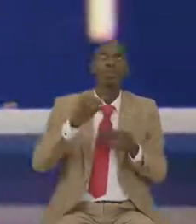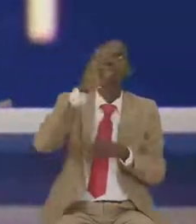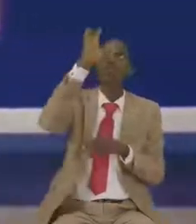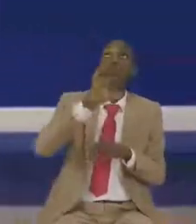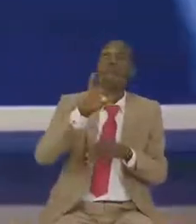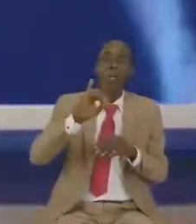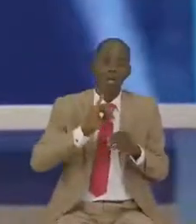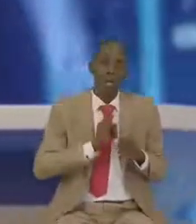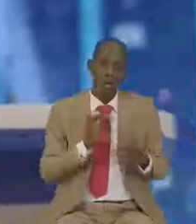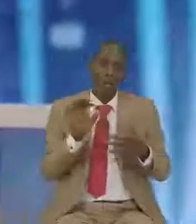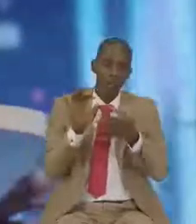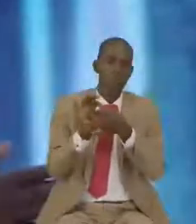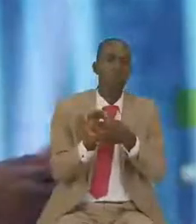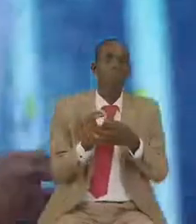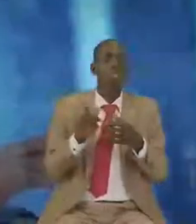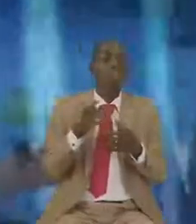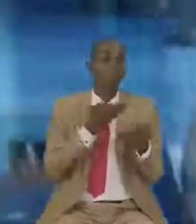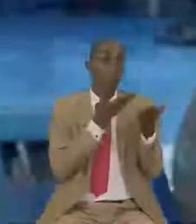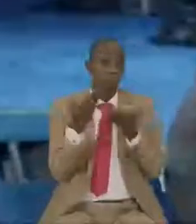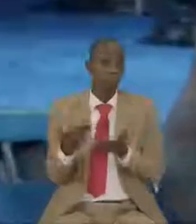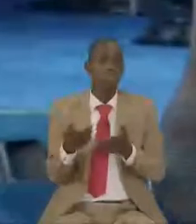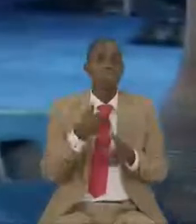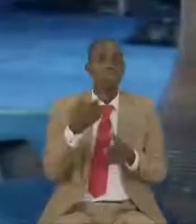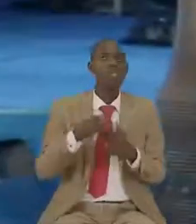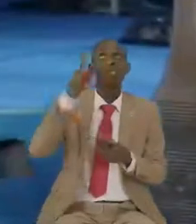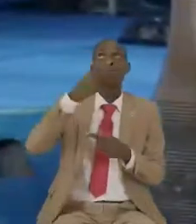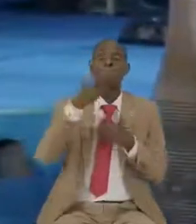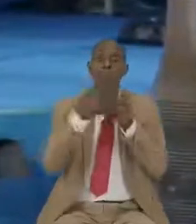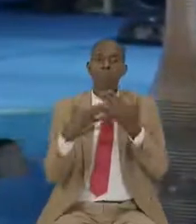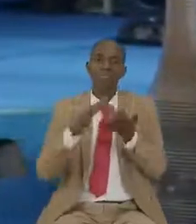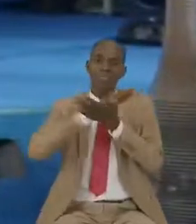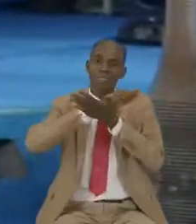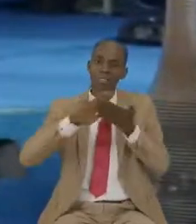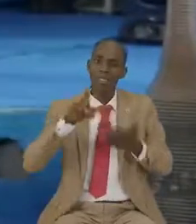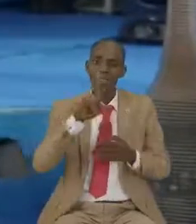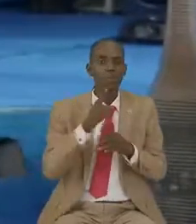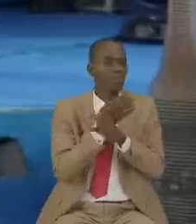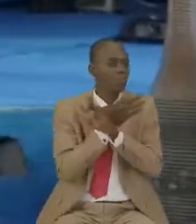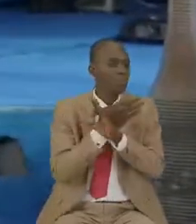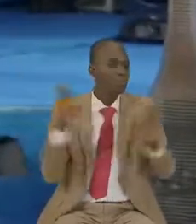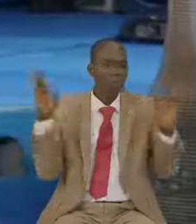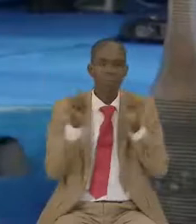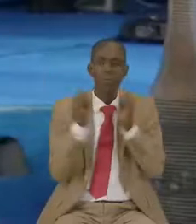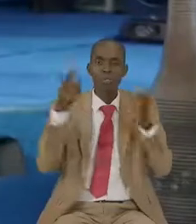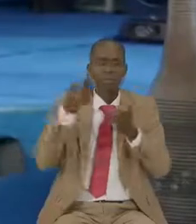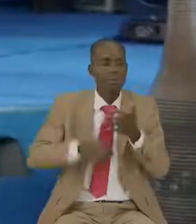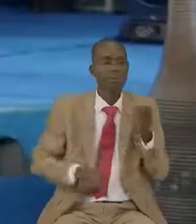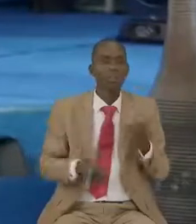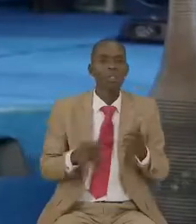mains et je m'accroche simplement à la croix et son sang te